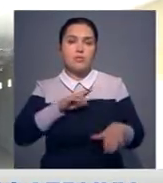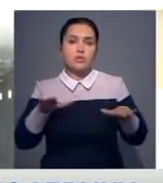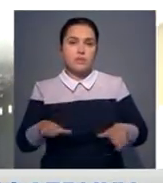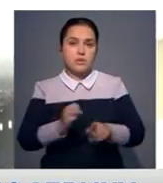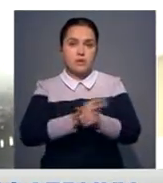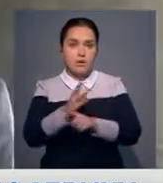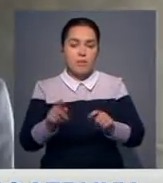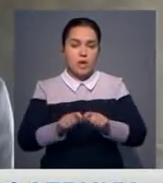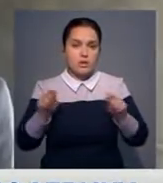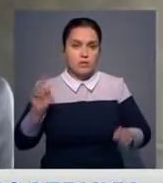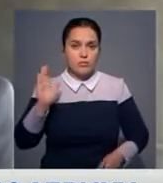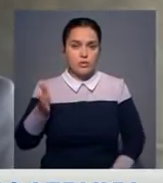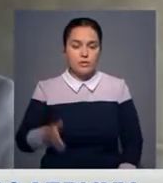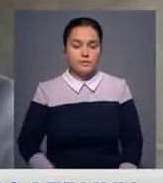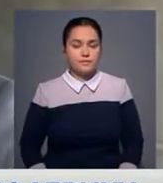мест.